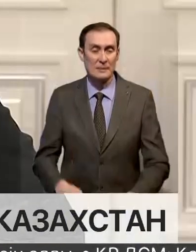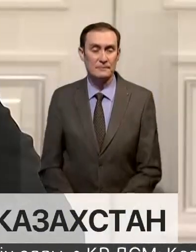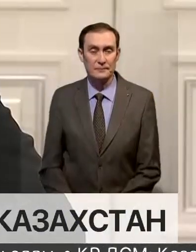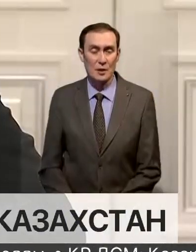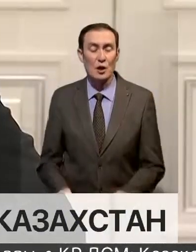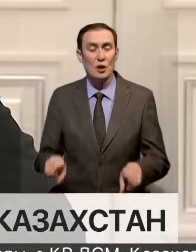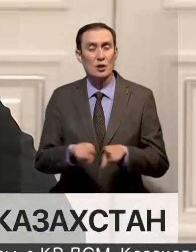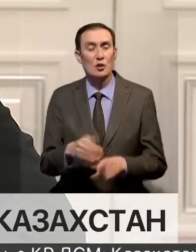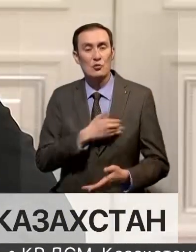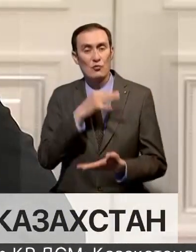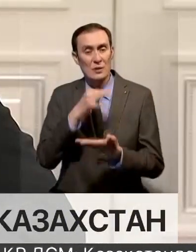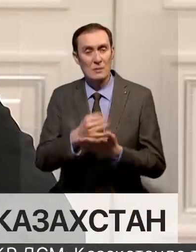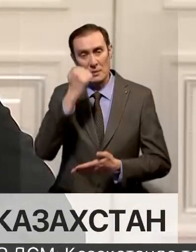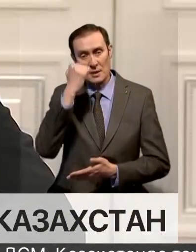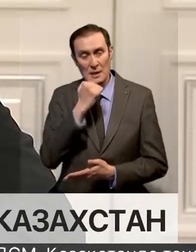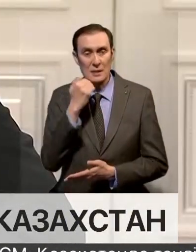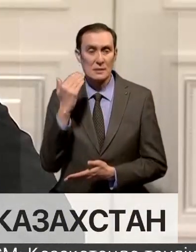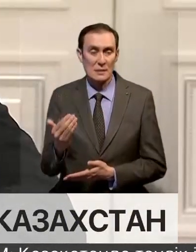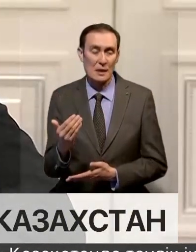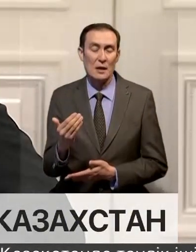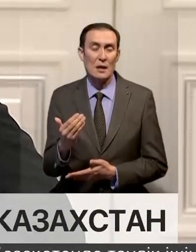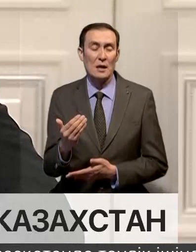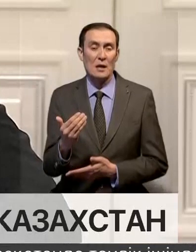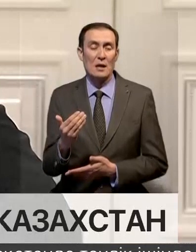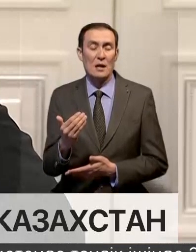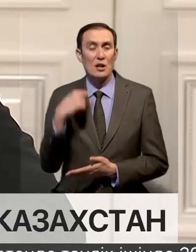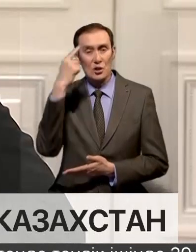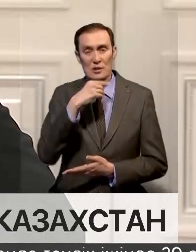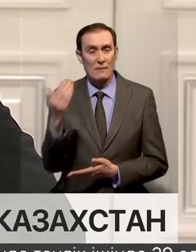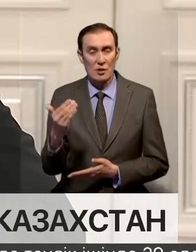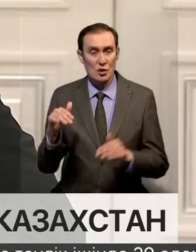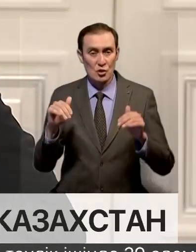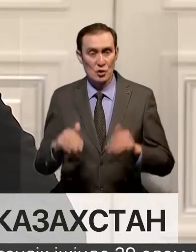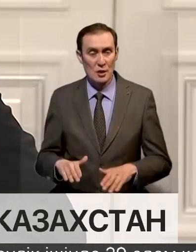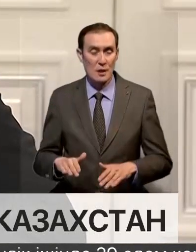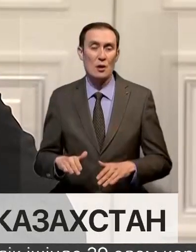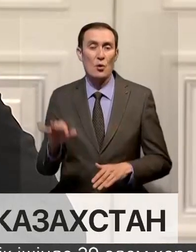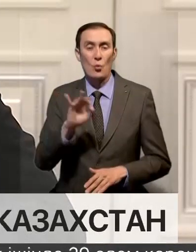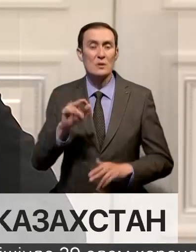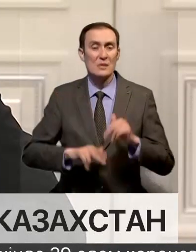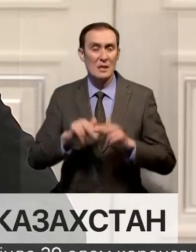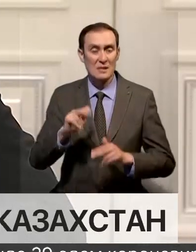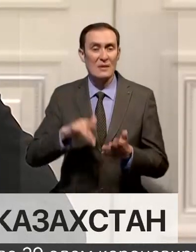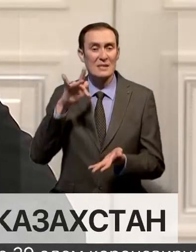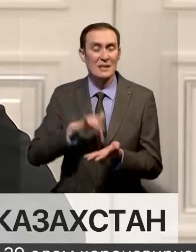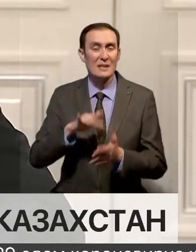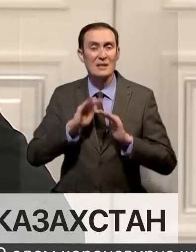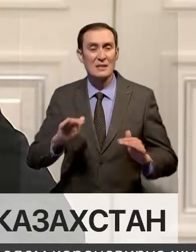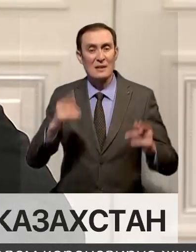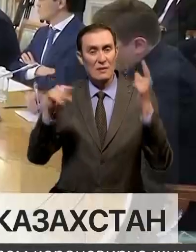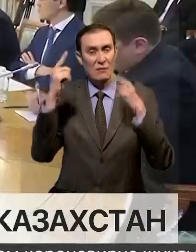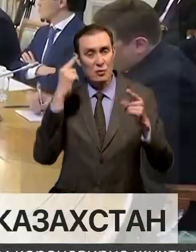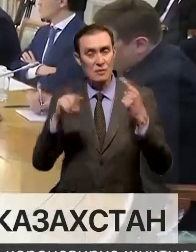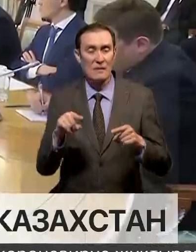Также хотел бы выразить благодарность за также ваше личное решение о строительстве Центра детского